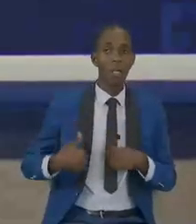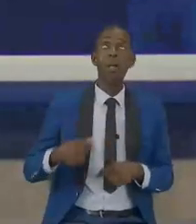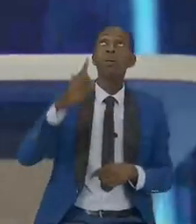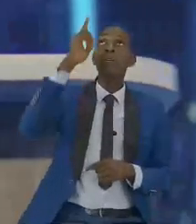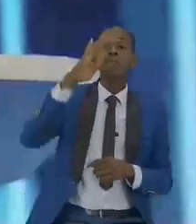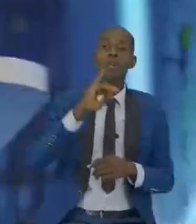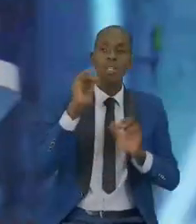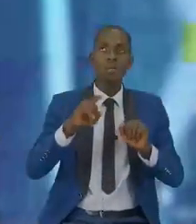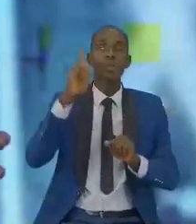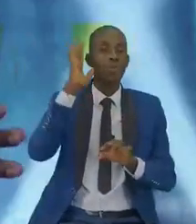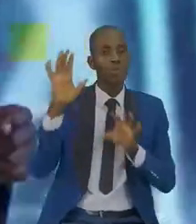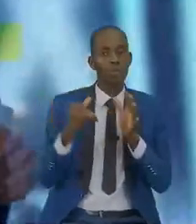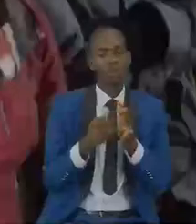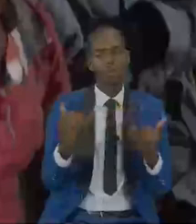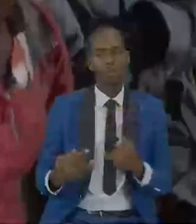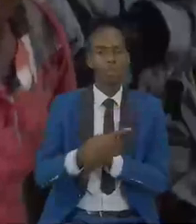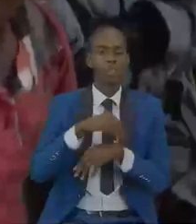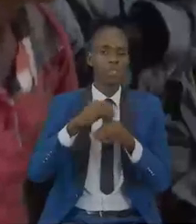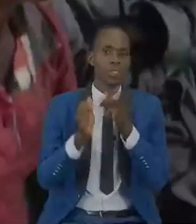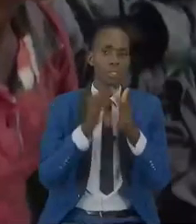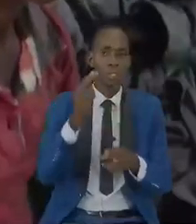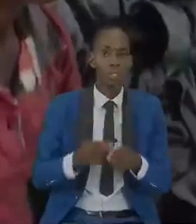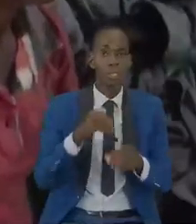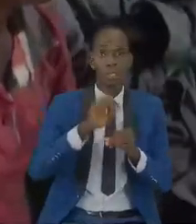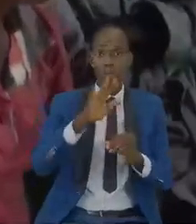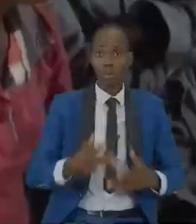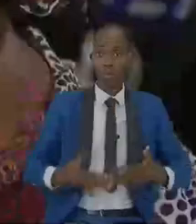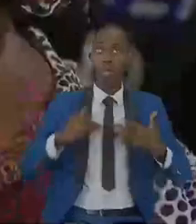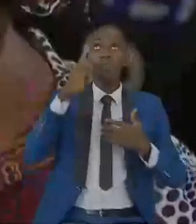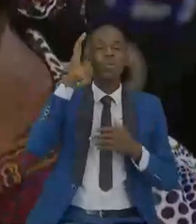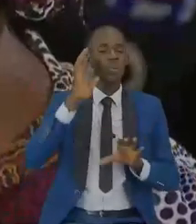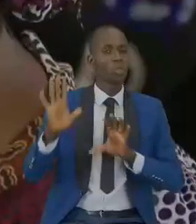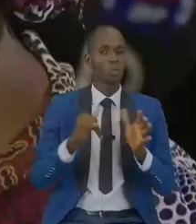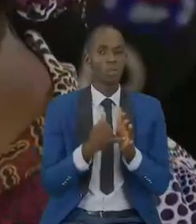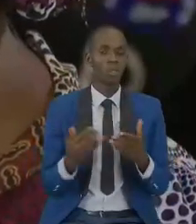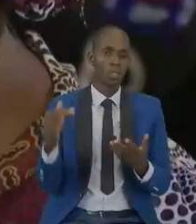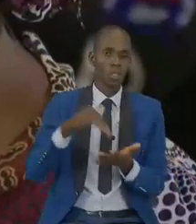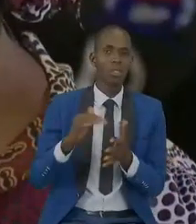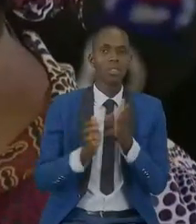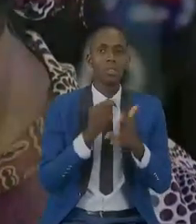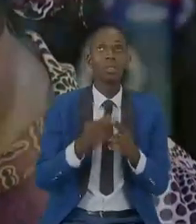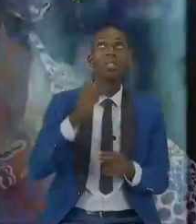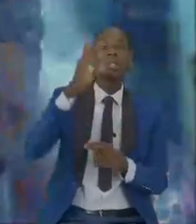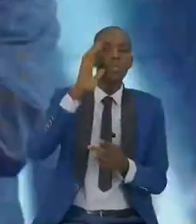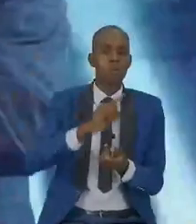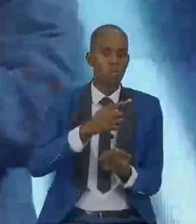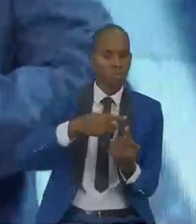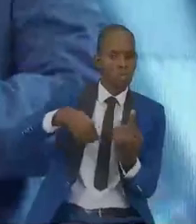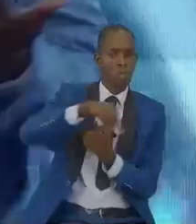mauvaises choses dans mes mains. Dieu est capable. Il le fera aujourd'hui. Dans votre vie, il le fera ce jour.